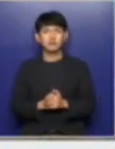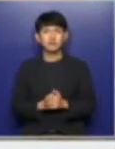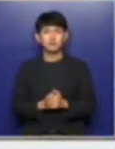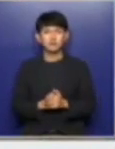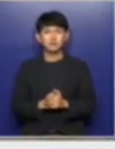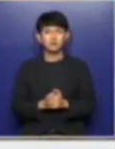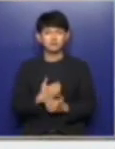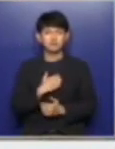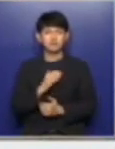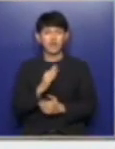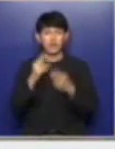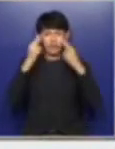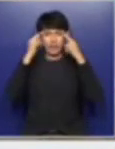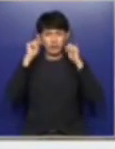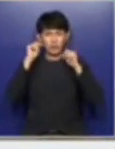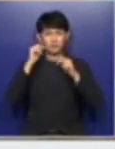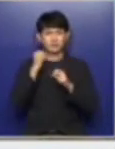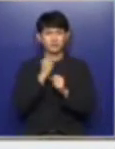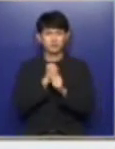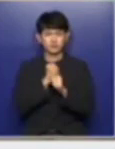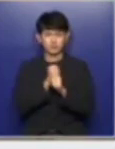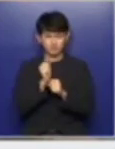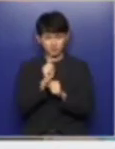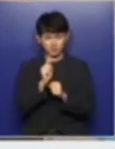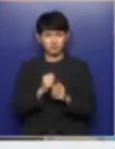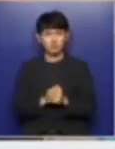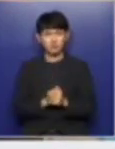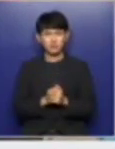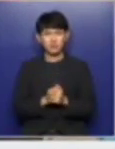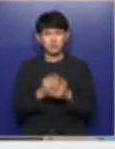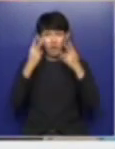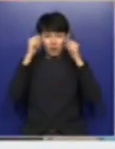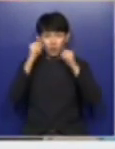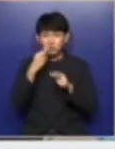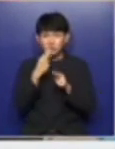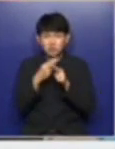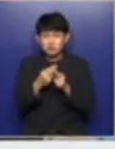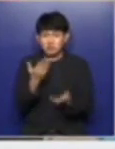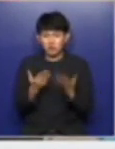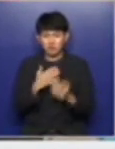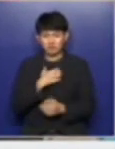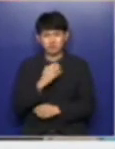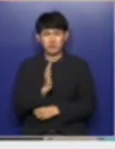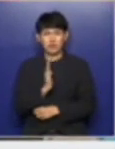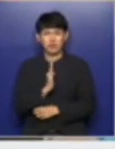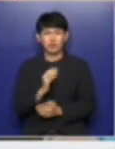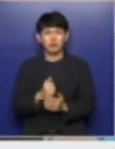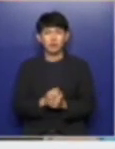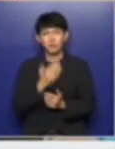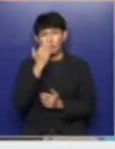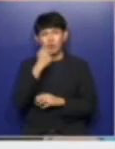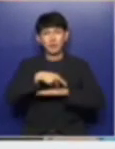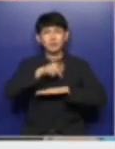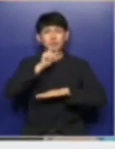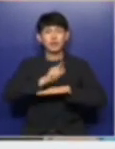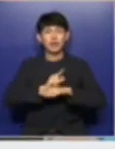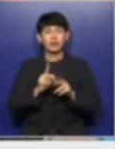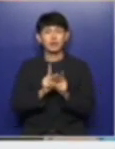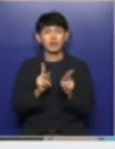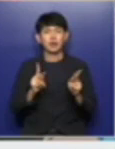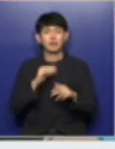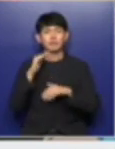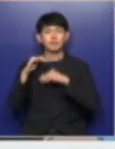ผมไม่อยากให้นายกรัฐมนตรีไปเป็นไม่ว่านายกจะคนไหนนะครับชื่ออะไรก็แล้วแต่เนี่ยไม่อยากให้เป็นประธานคณะกรรมการพัฒ